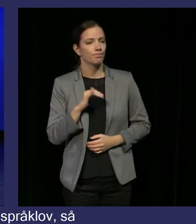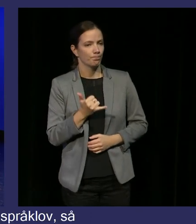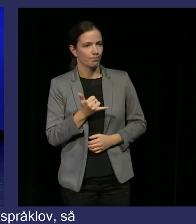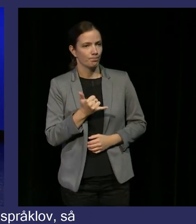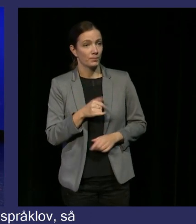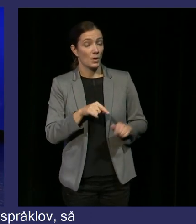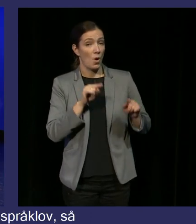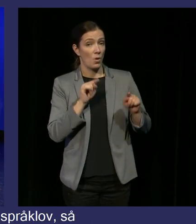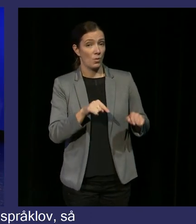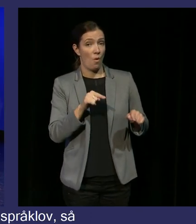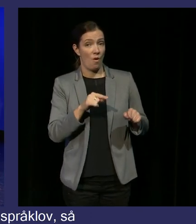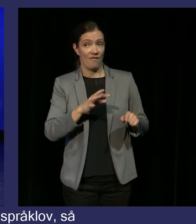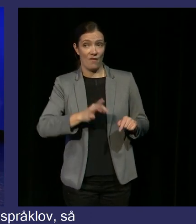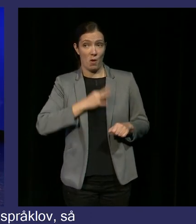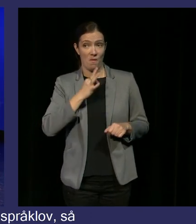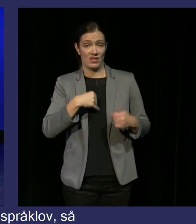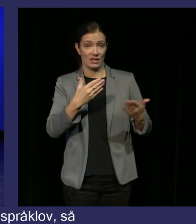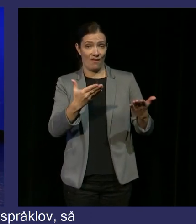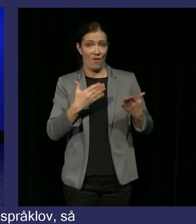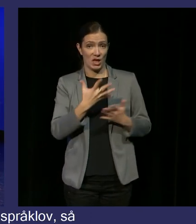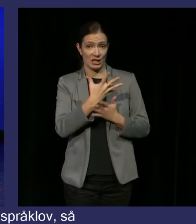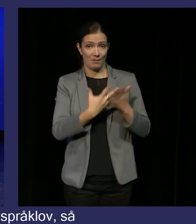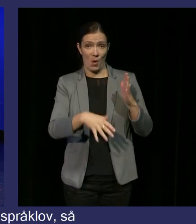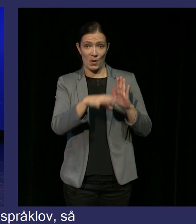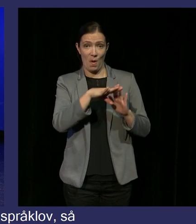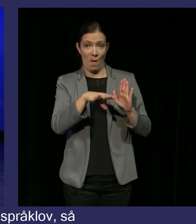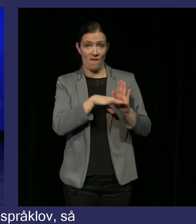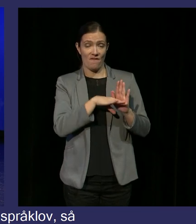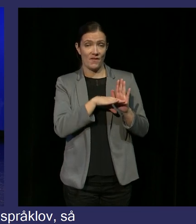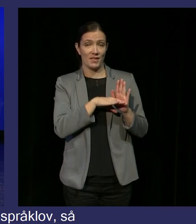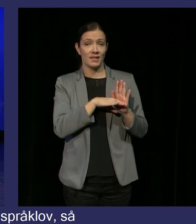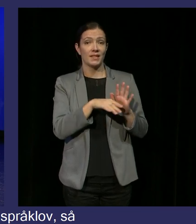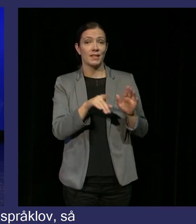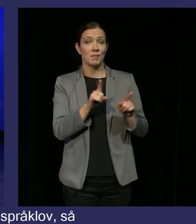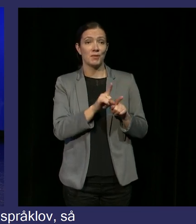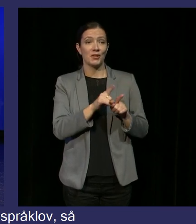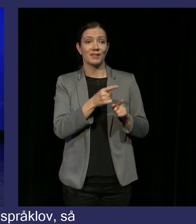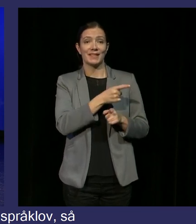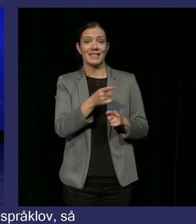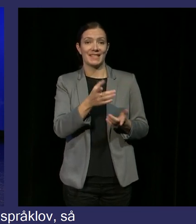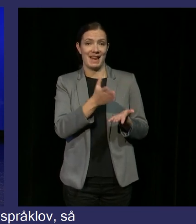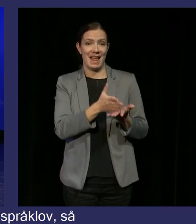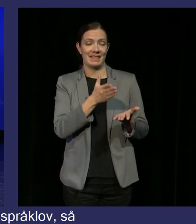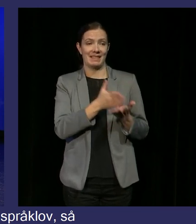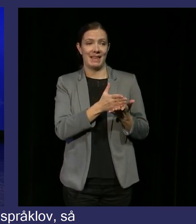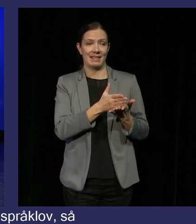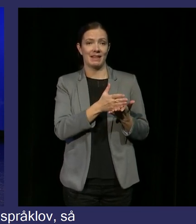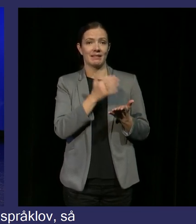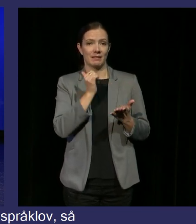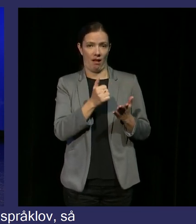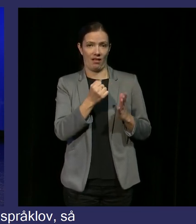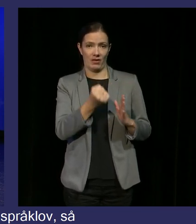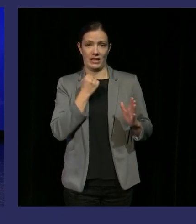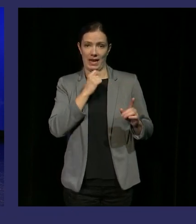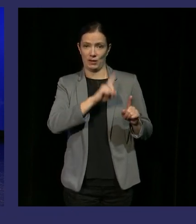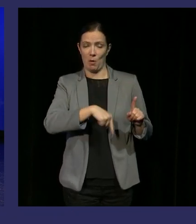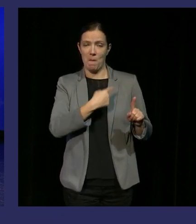Og når vi nå forhåpentligvis får en språklov, så skal jo disse rettighetene ytterligere